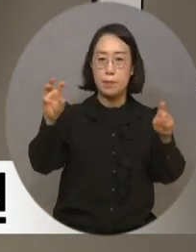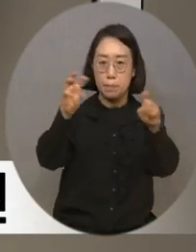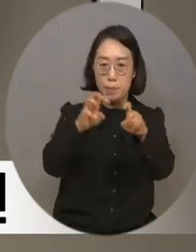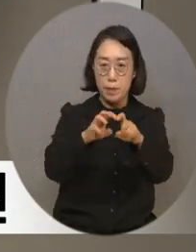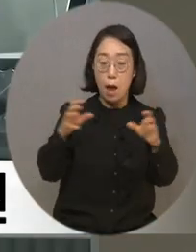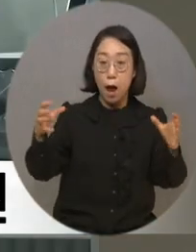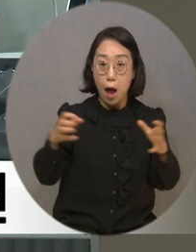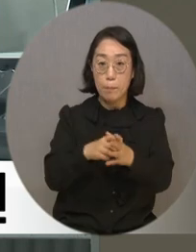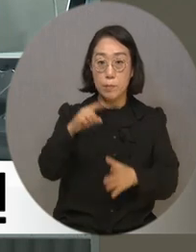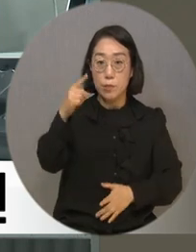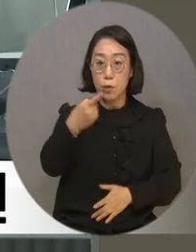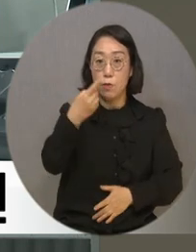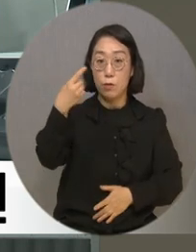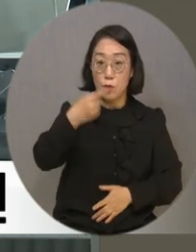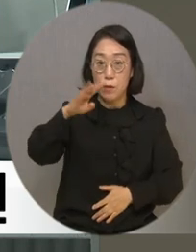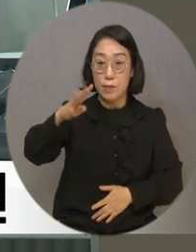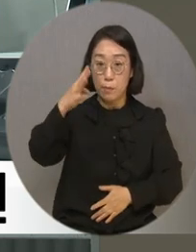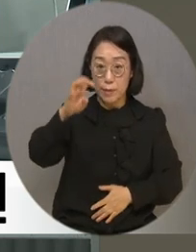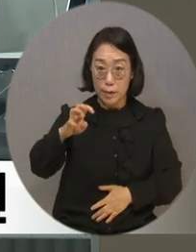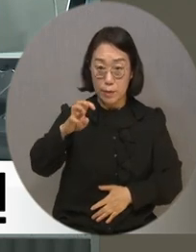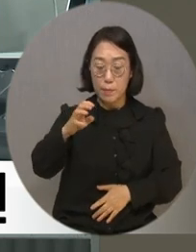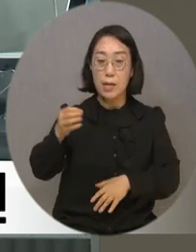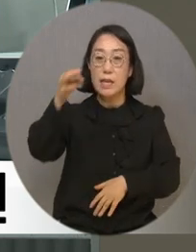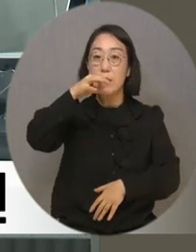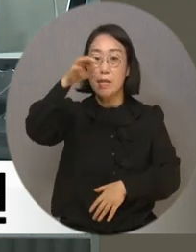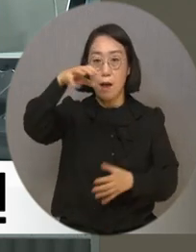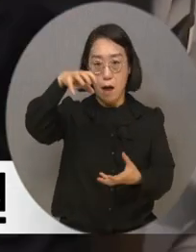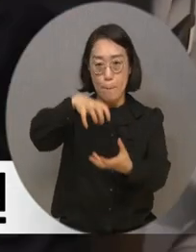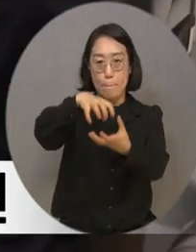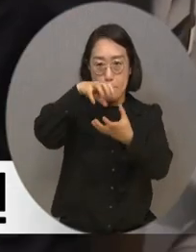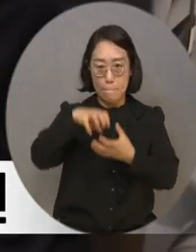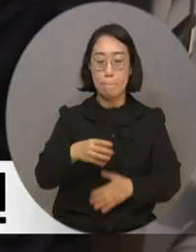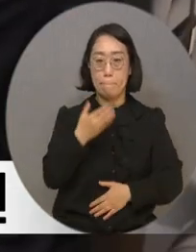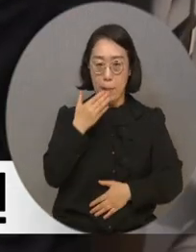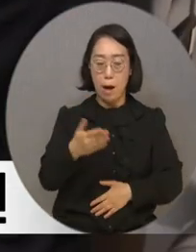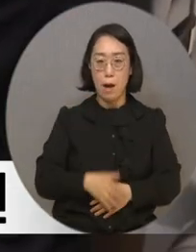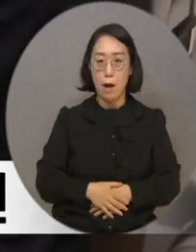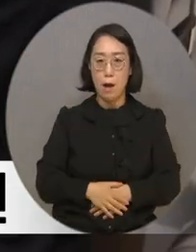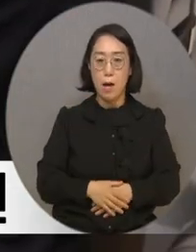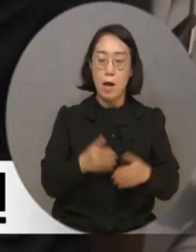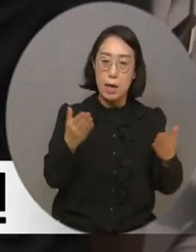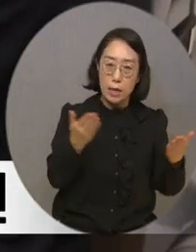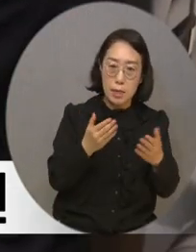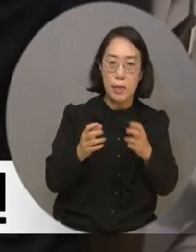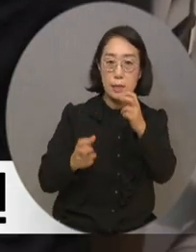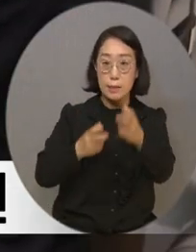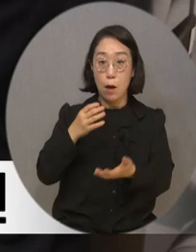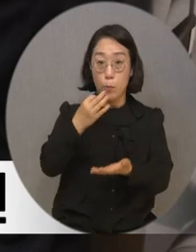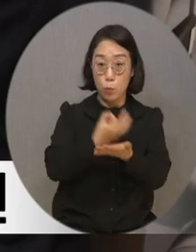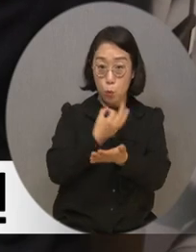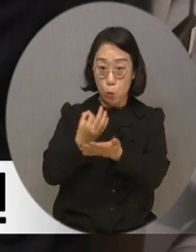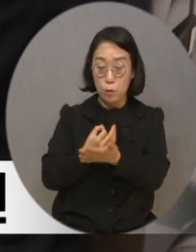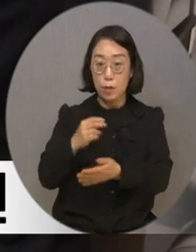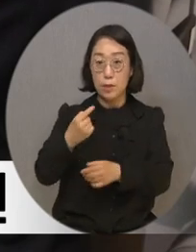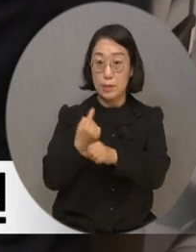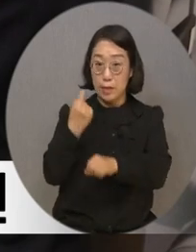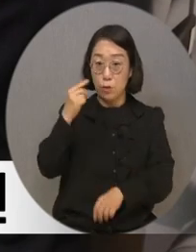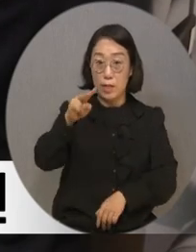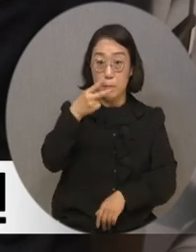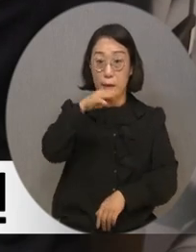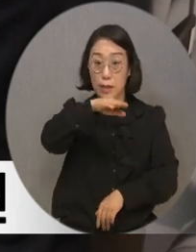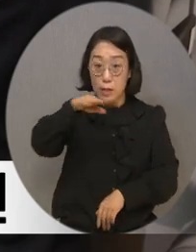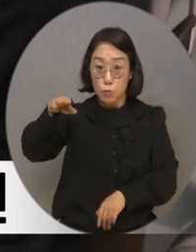총 1,440만 원과 이자를 받을 수 있습니다. 근로소득과 사업소득 기준은 지난해 200만